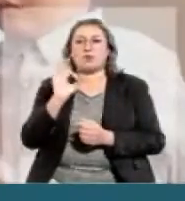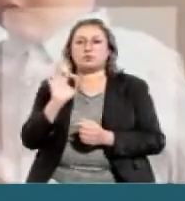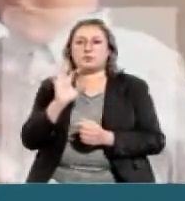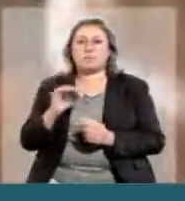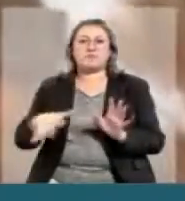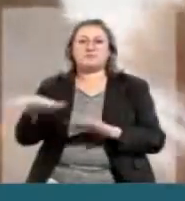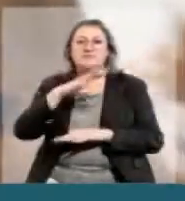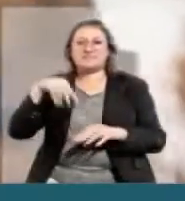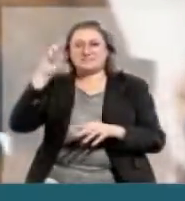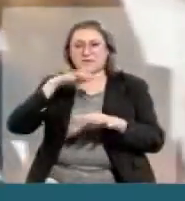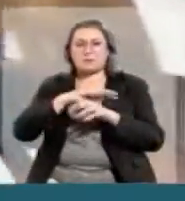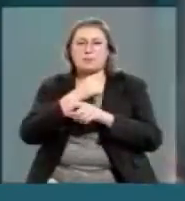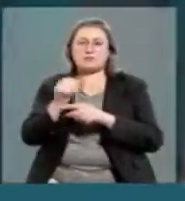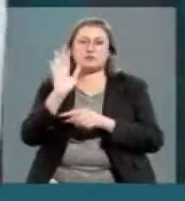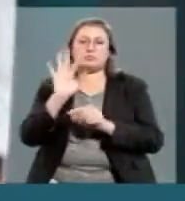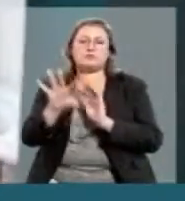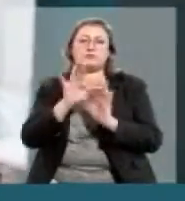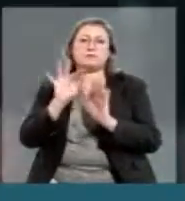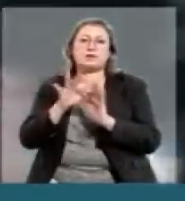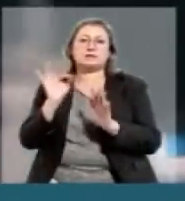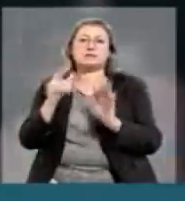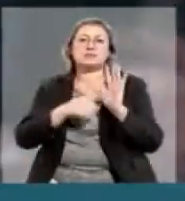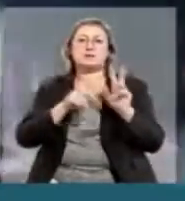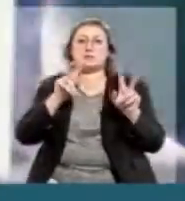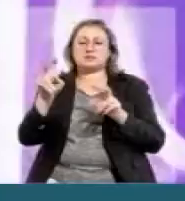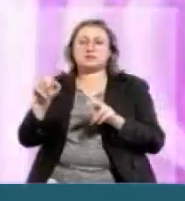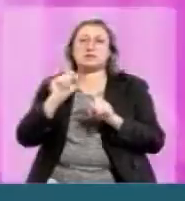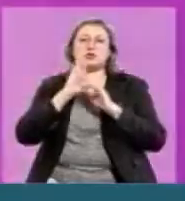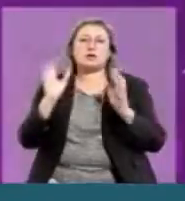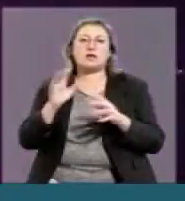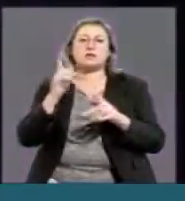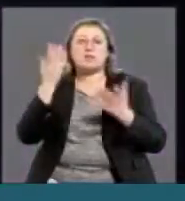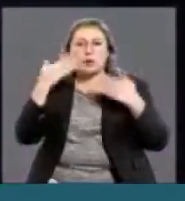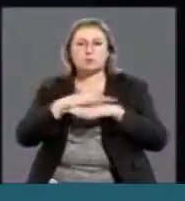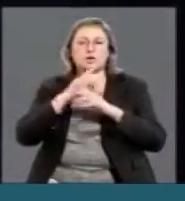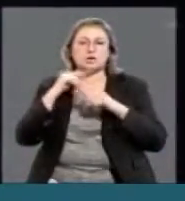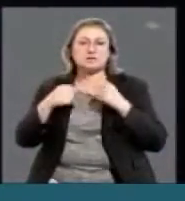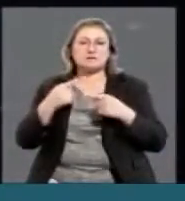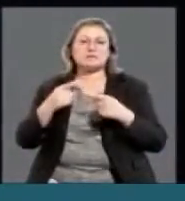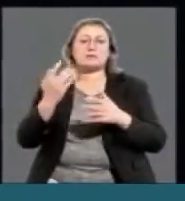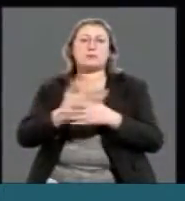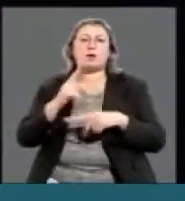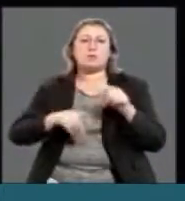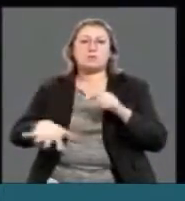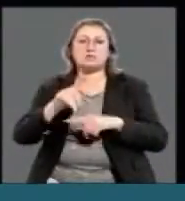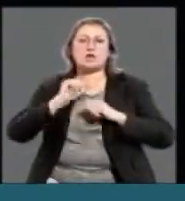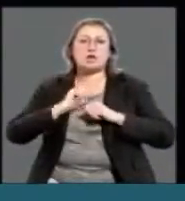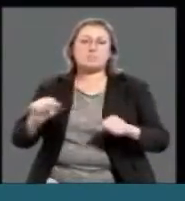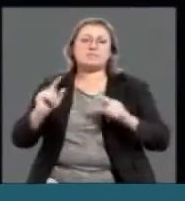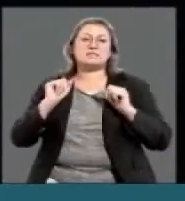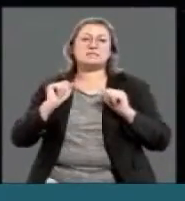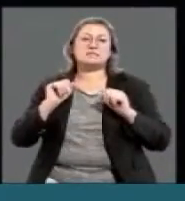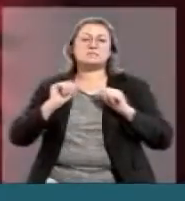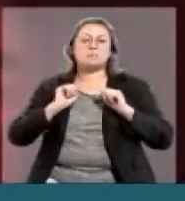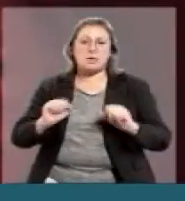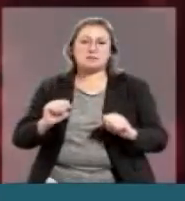октября по всей стране. Победителей будут выбирать по 7 номинациям. За сохранение народных традиций, за помощь родному краю, за героизм и